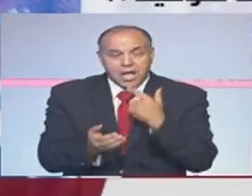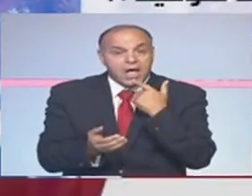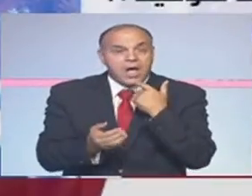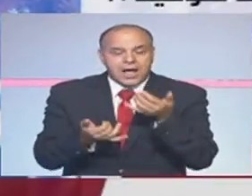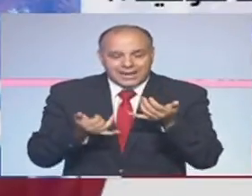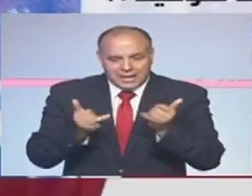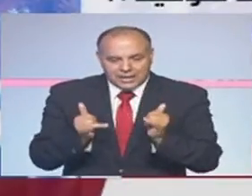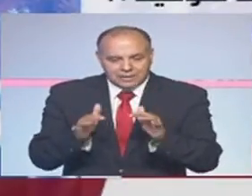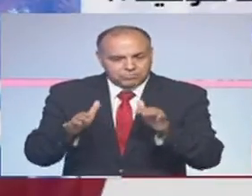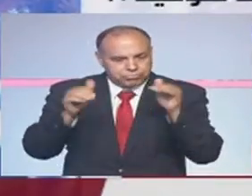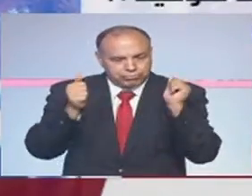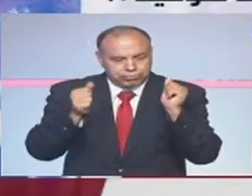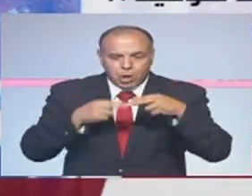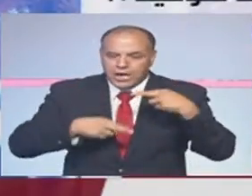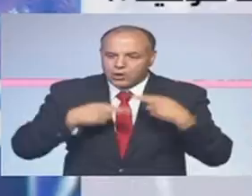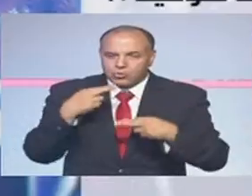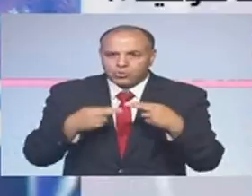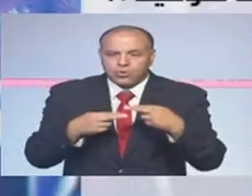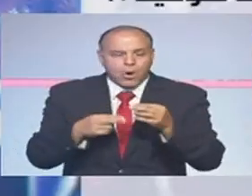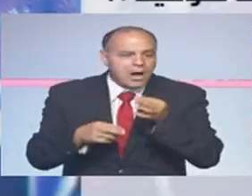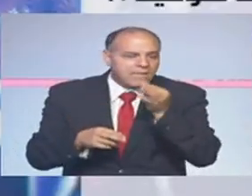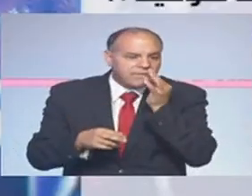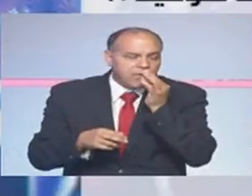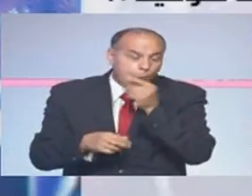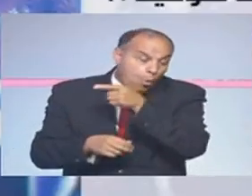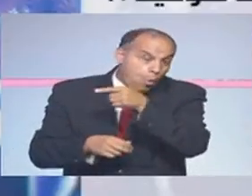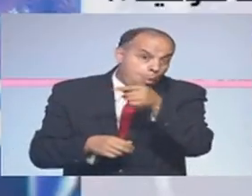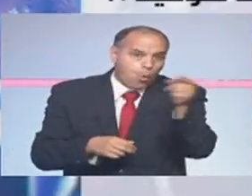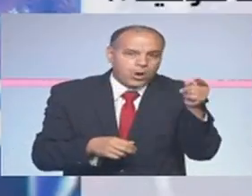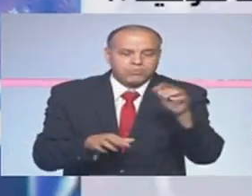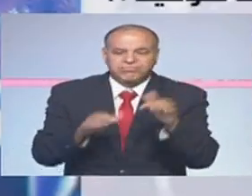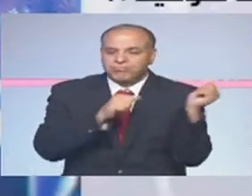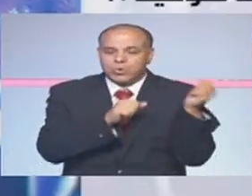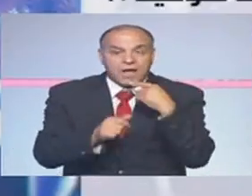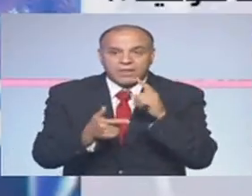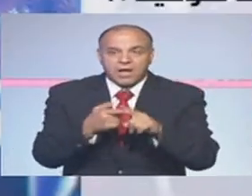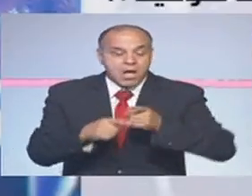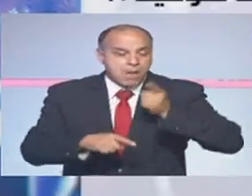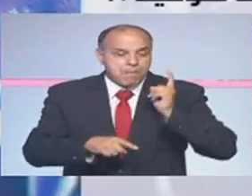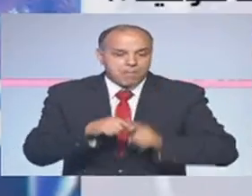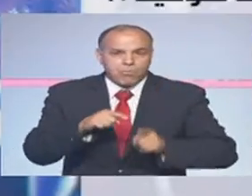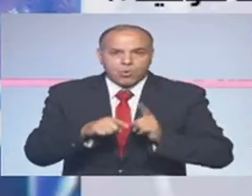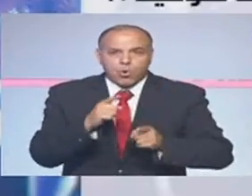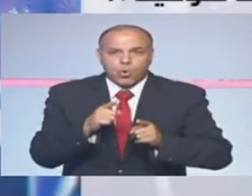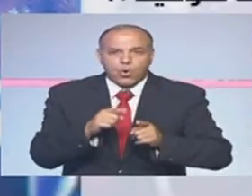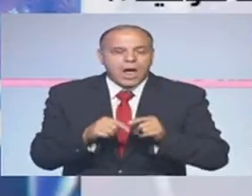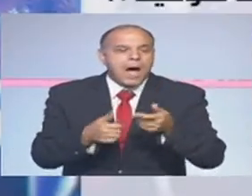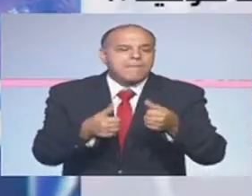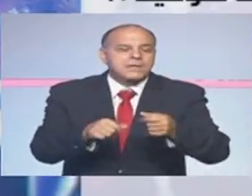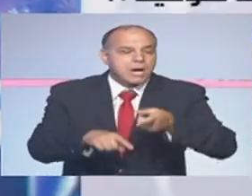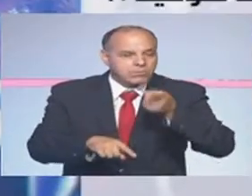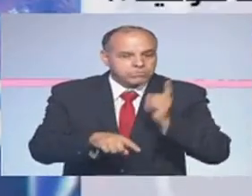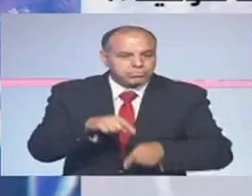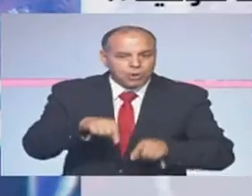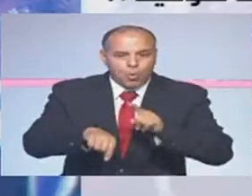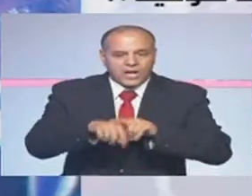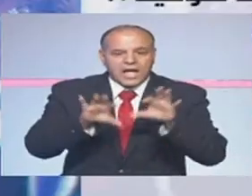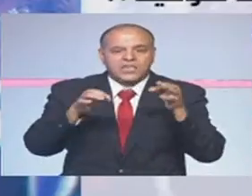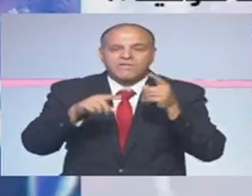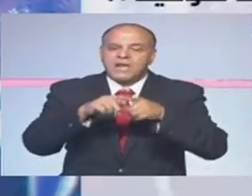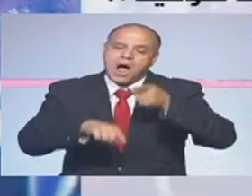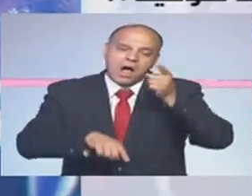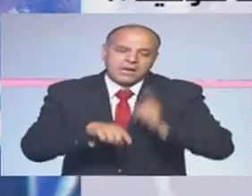الكراسي بكل المطاعم والمقاهي بمختلف اصنافها ومنع الاستهلاك على عين المكان على الساعه العاشره